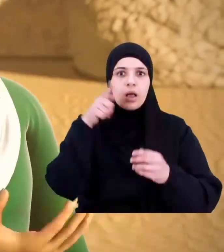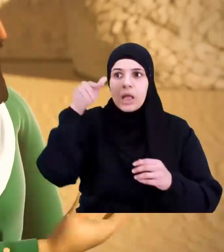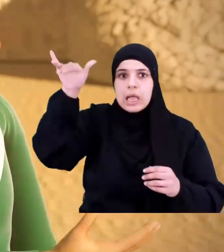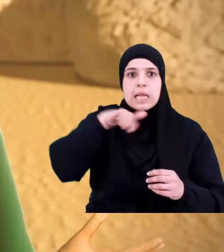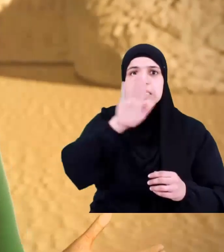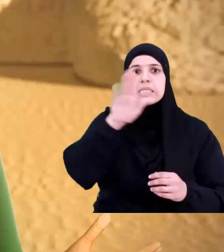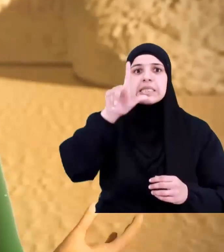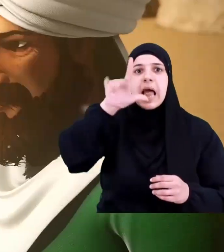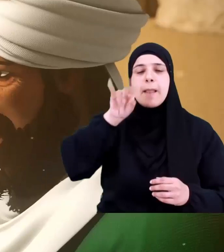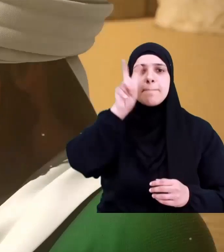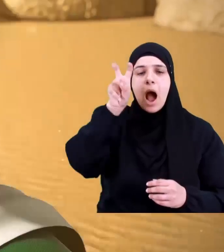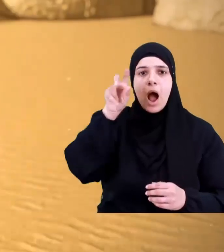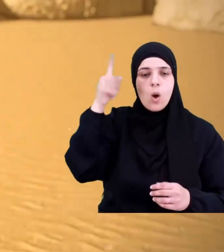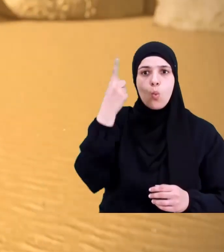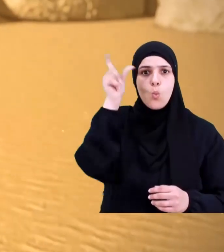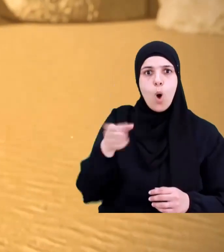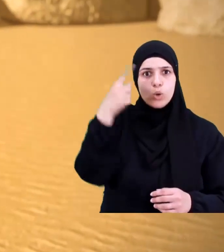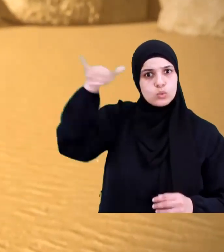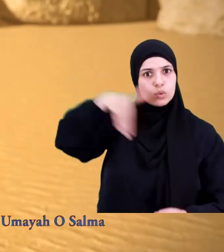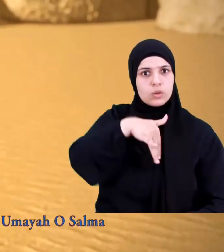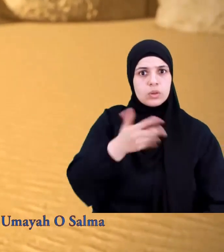لقد عاد سلمى بن أسلم.